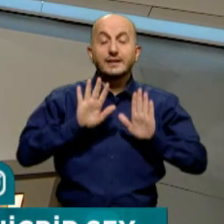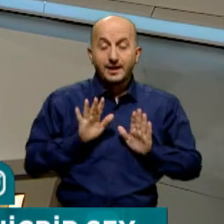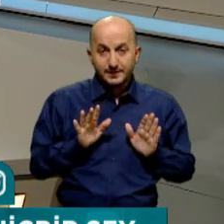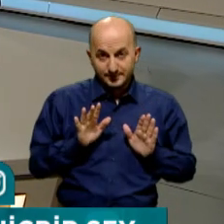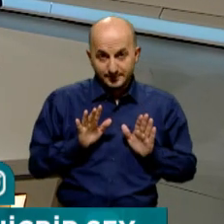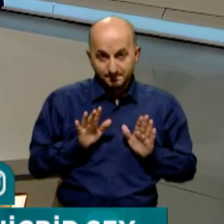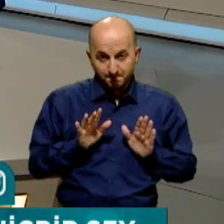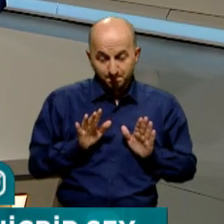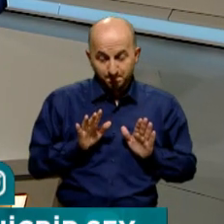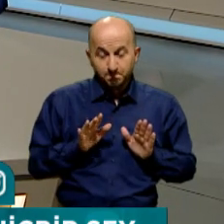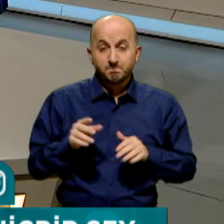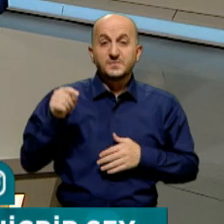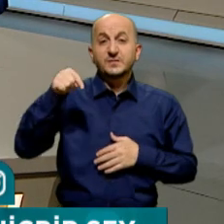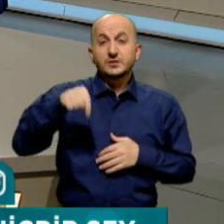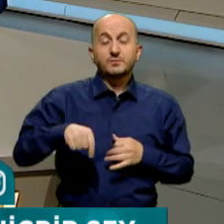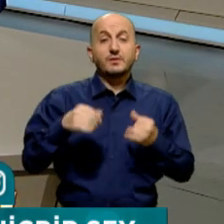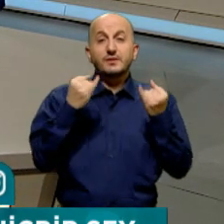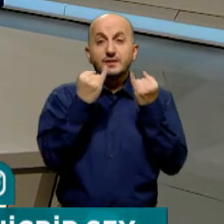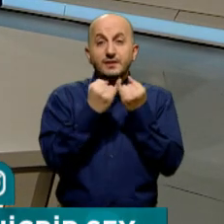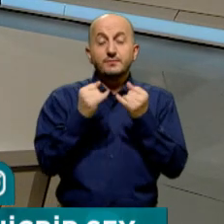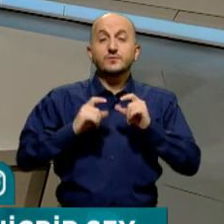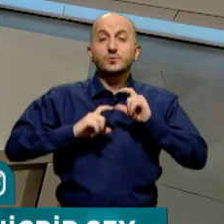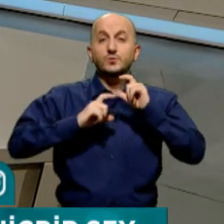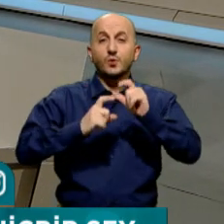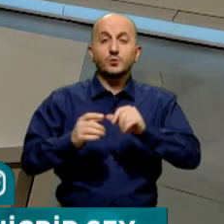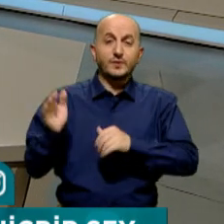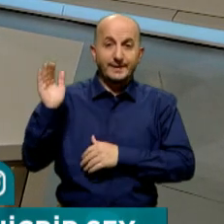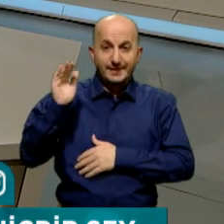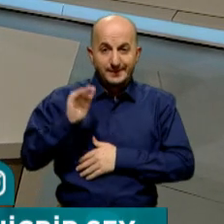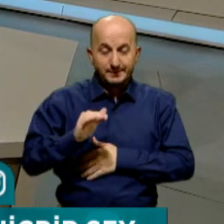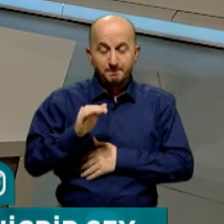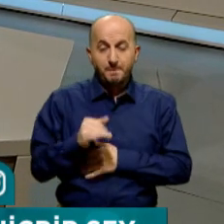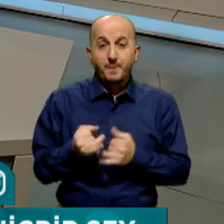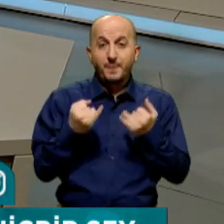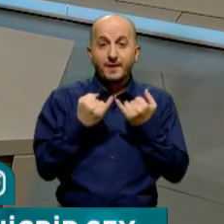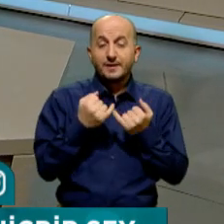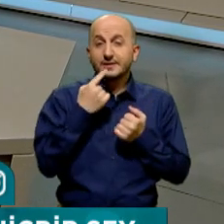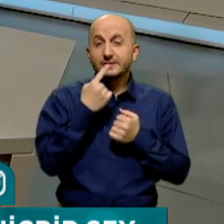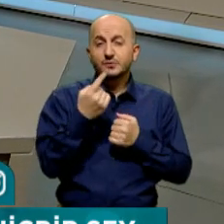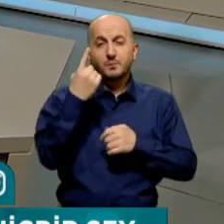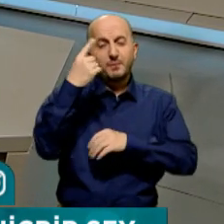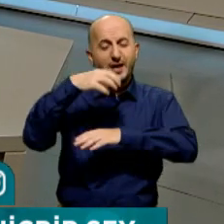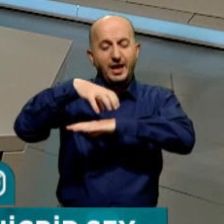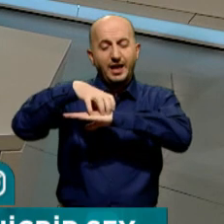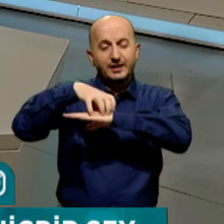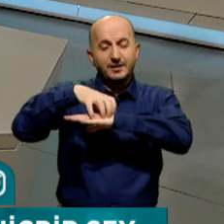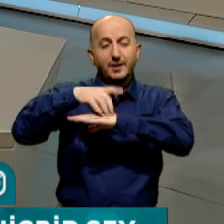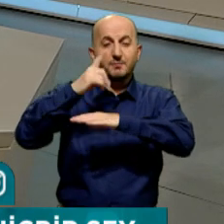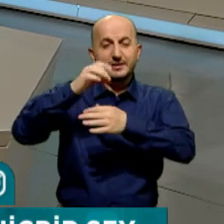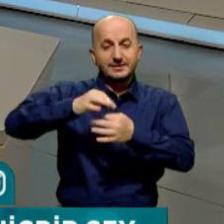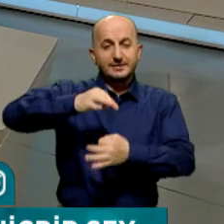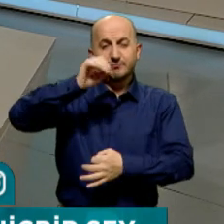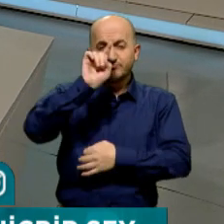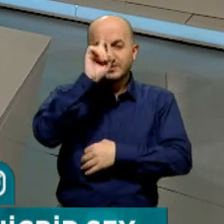diyorlar. Şimdi kardeşimizin sorusuna gelelim. Kardeşimiz diyor ki bir adada bir insan